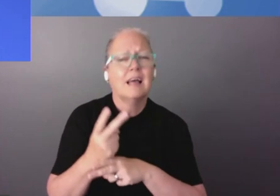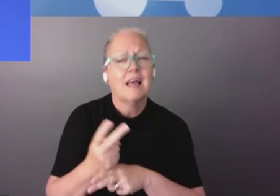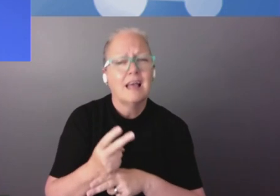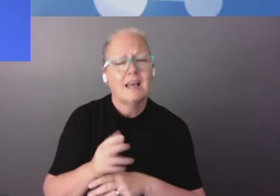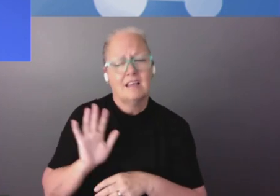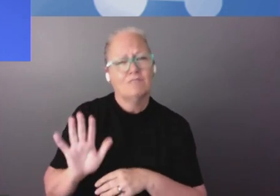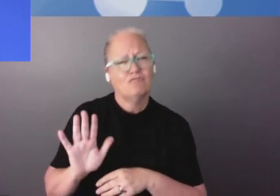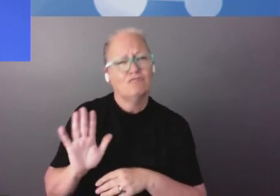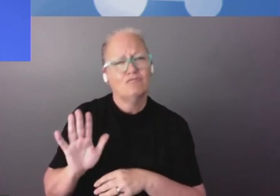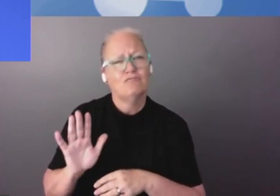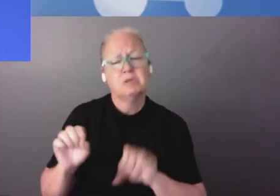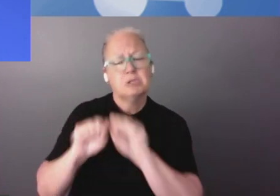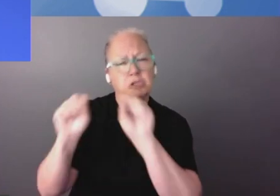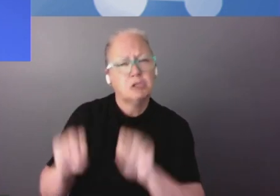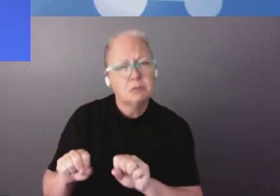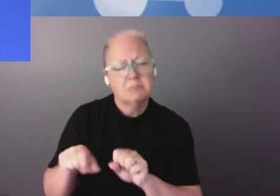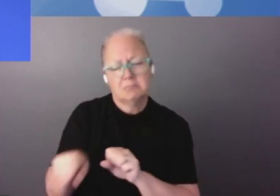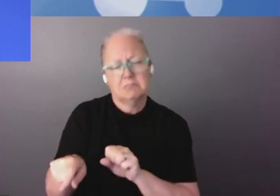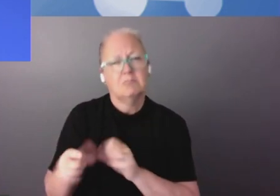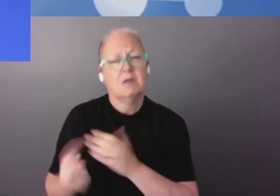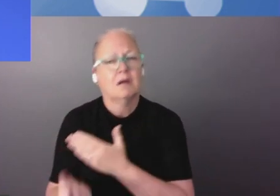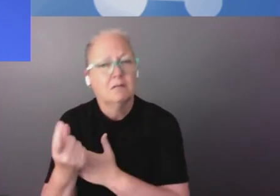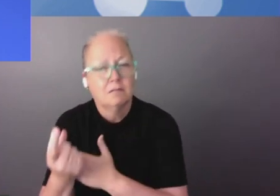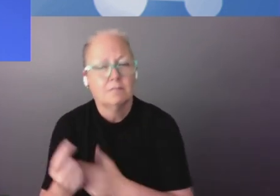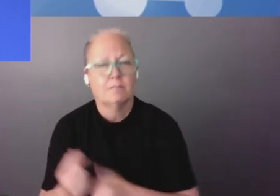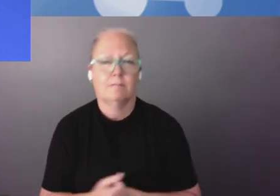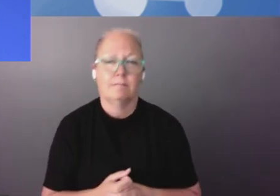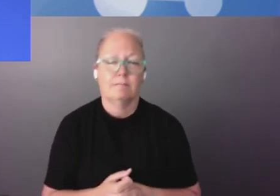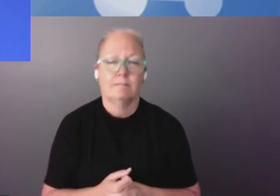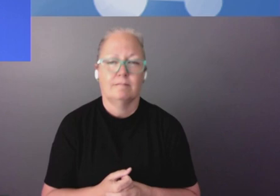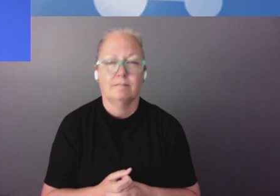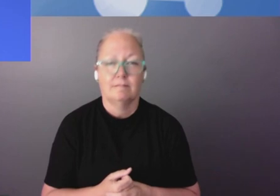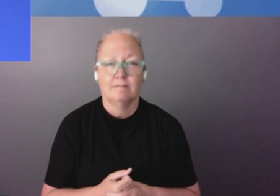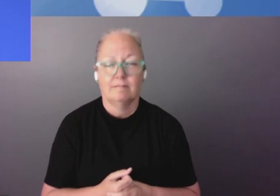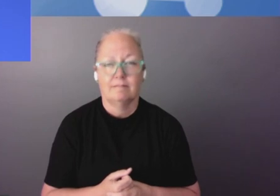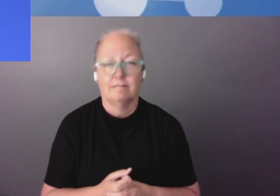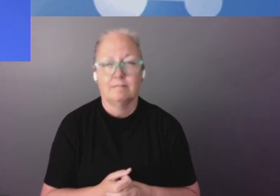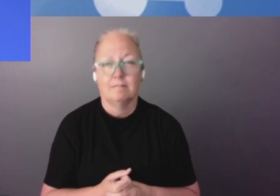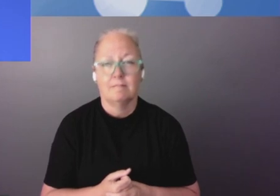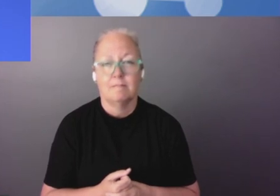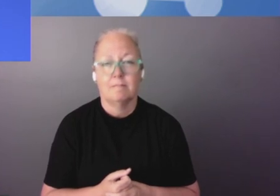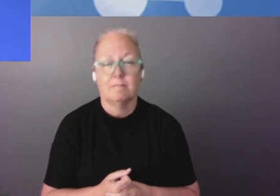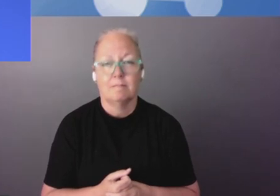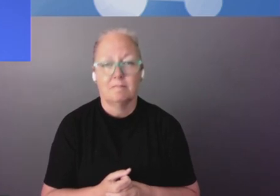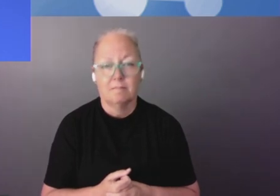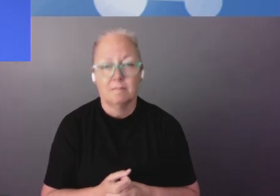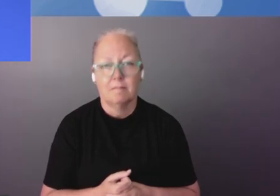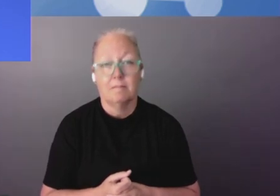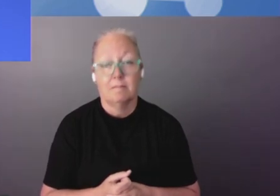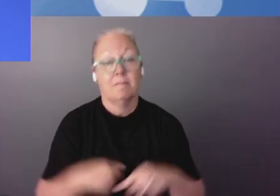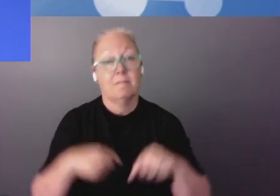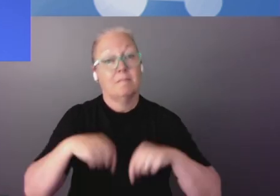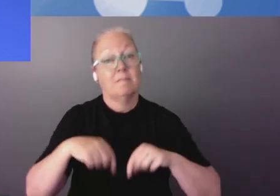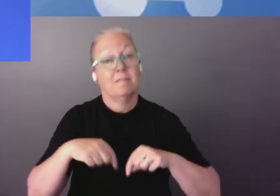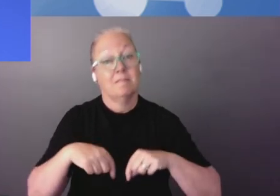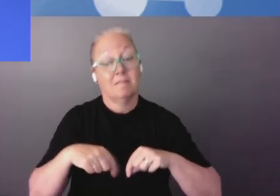rok po odwołanym wcześniej forum, wiemy doskonale, jak wielką